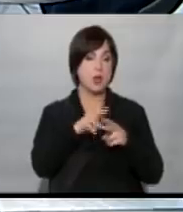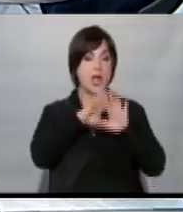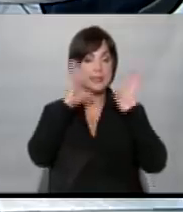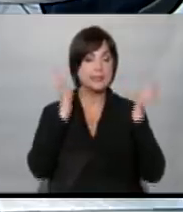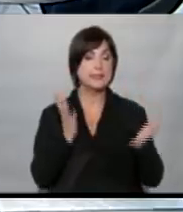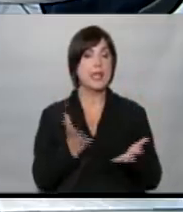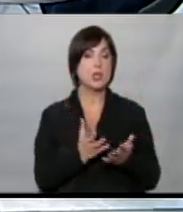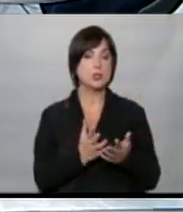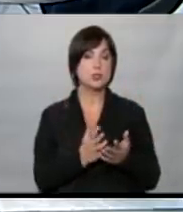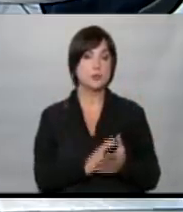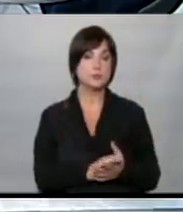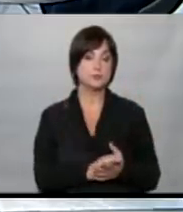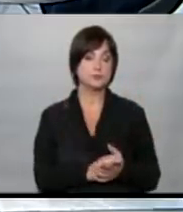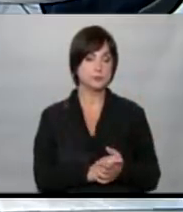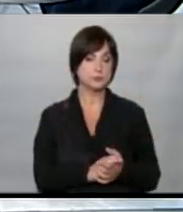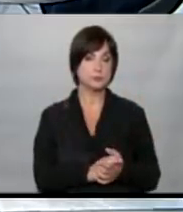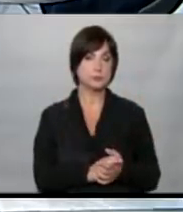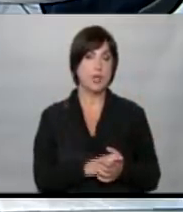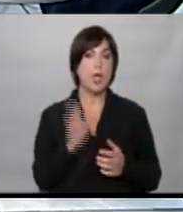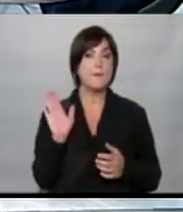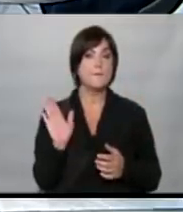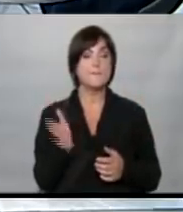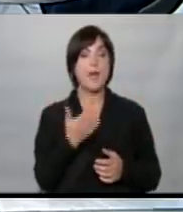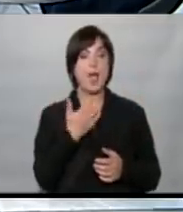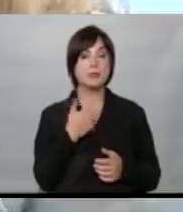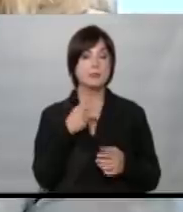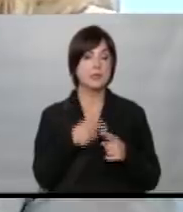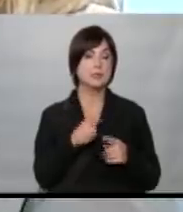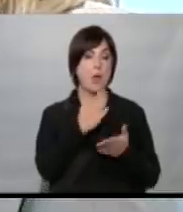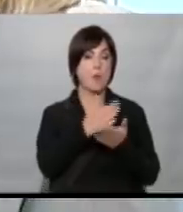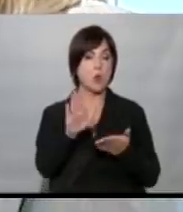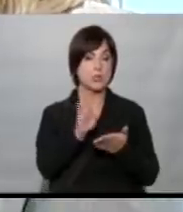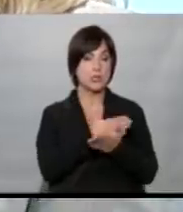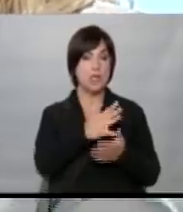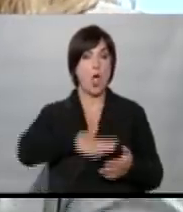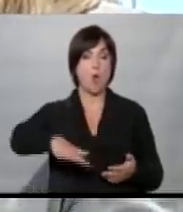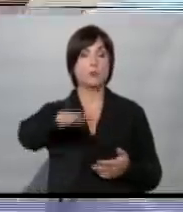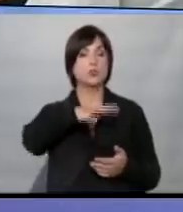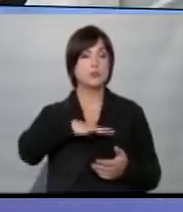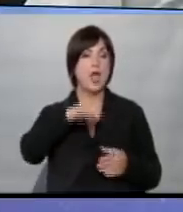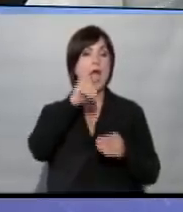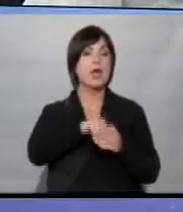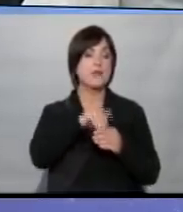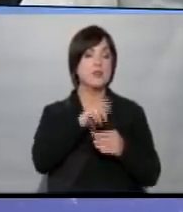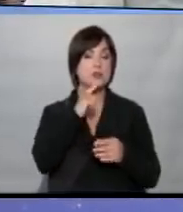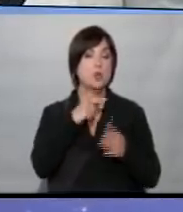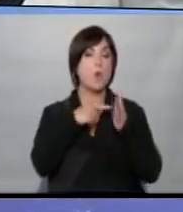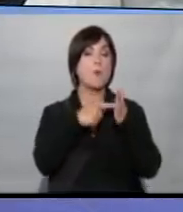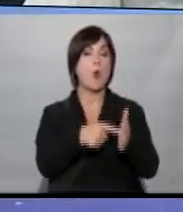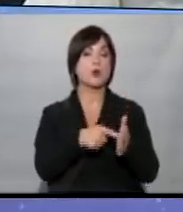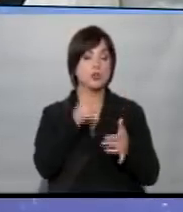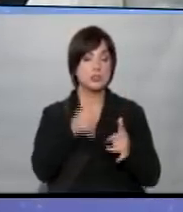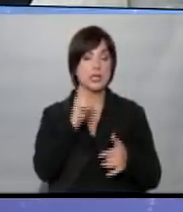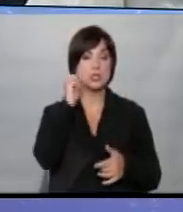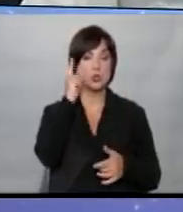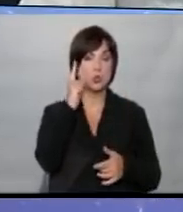целосно и повторно заради поделеноста на општеството, референдумот што покажа, она што сега